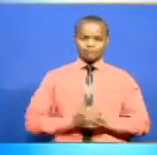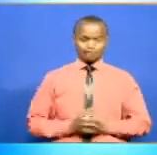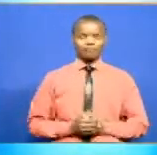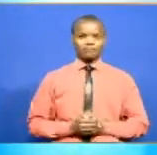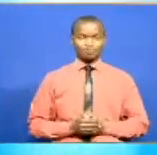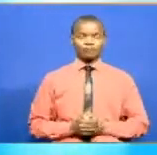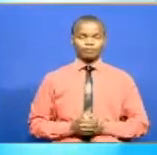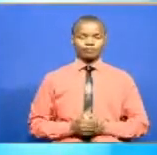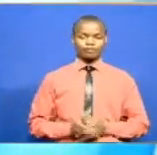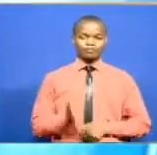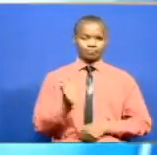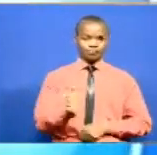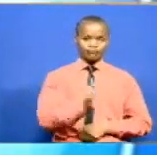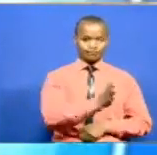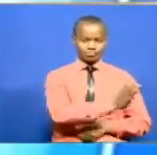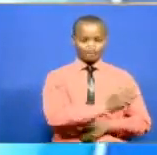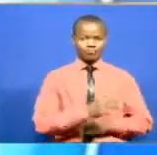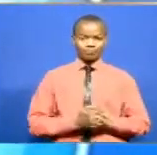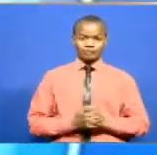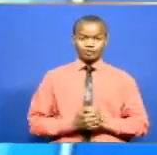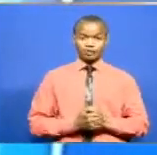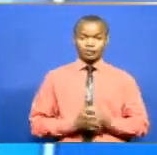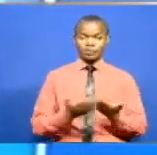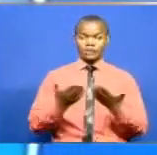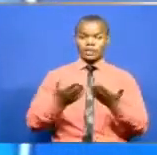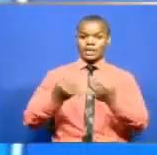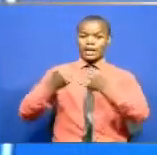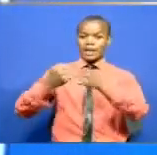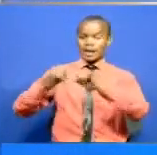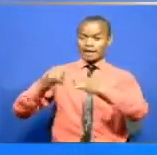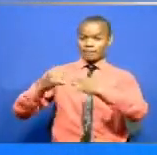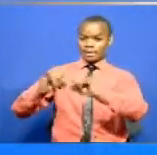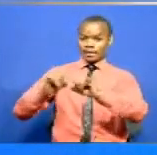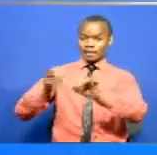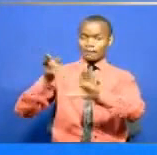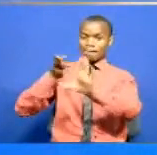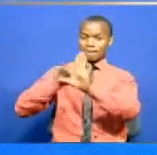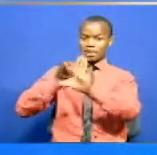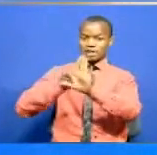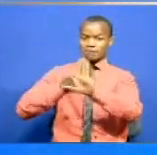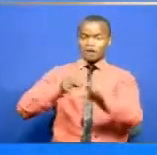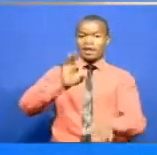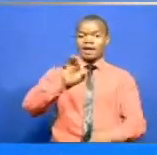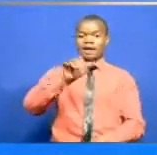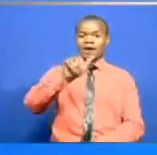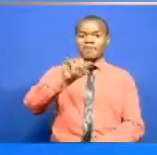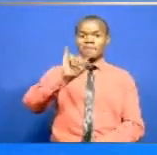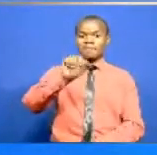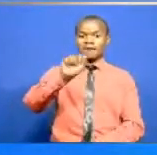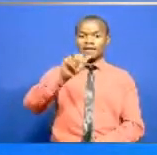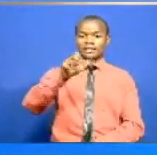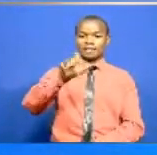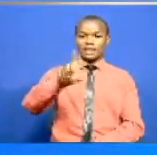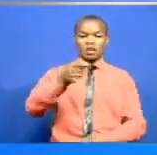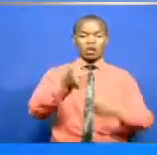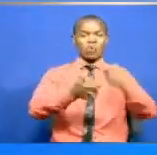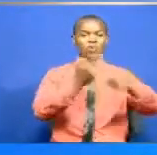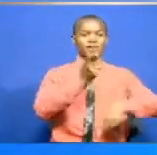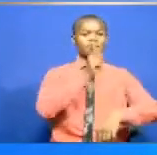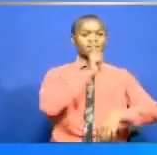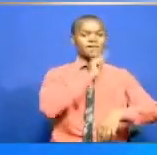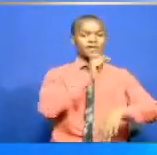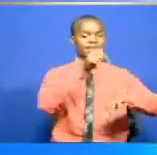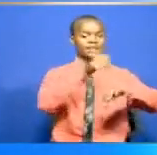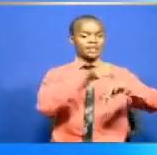Tukiendelea mtazamaji, ni kwa ushindi wa mgombeaji wa kibinafsi Feisal Bader baada ya kumbwaga mgombeaji wa chama cha ODM Omar Boga